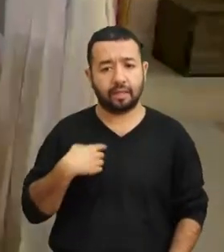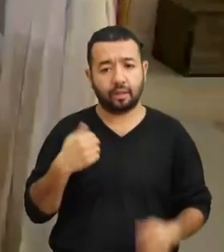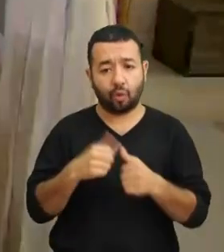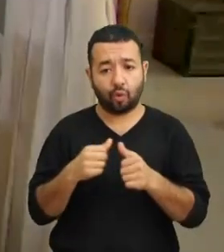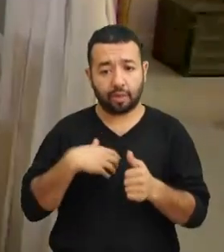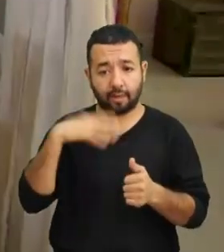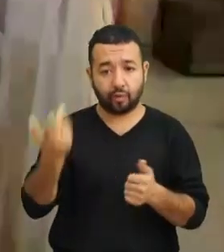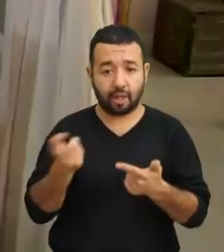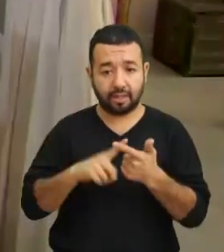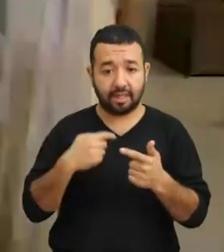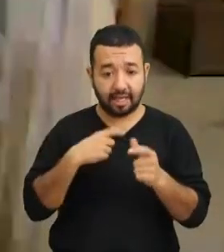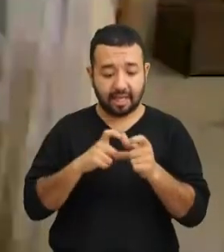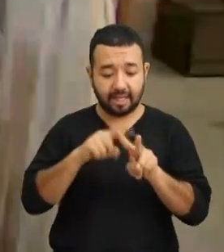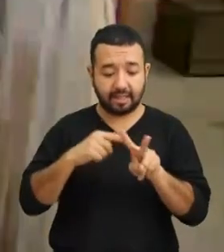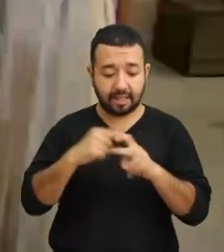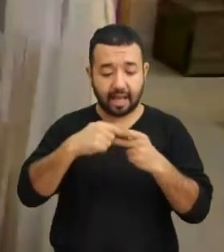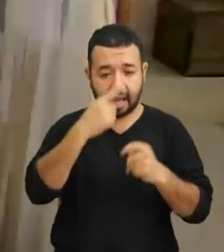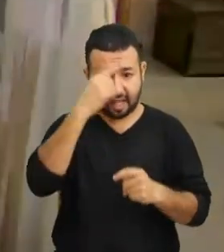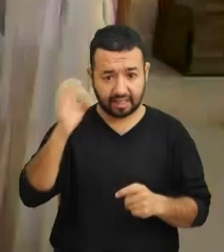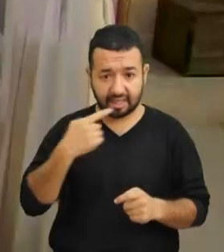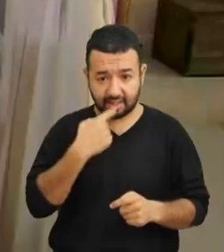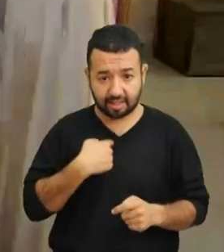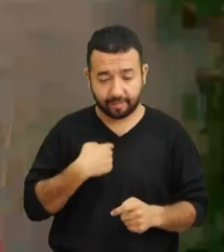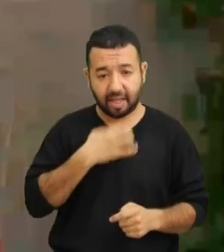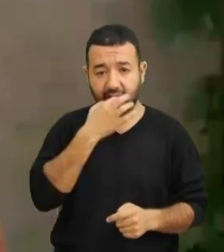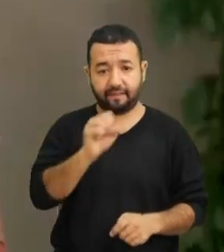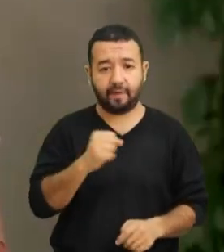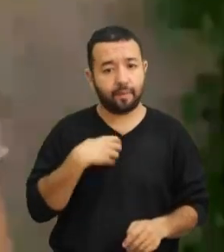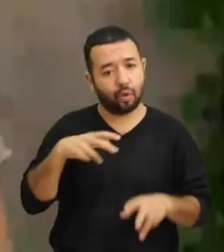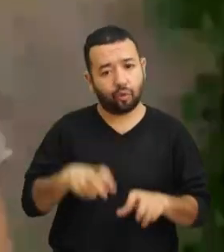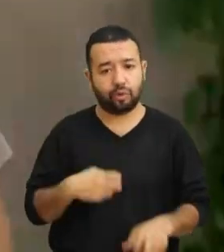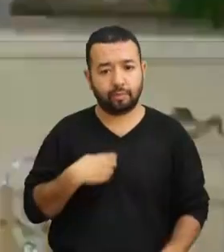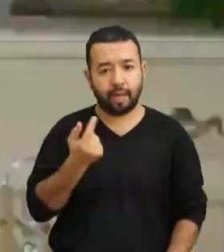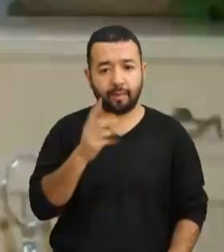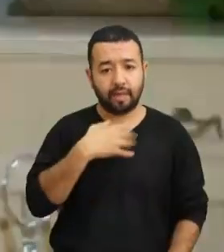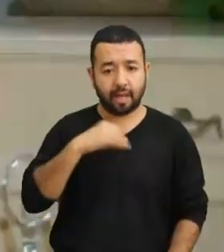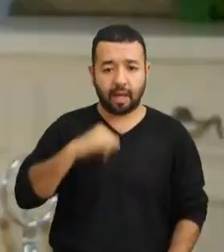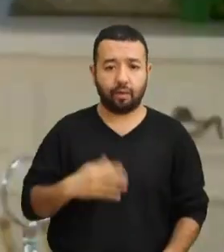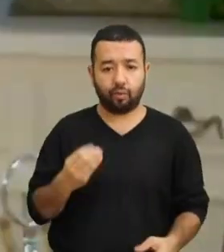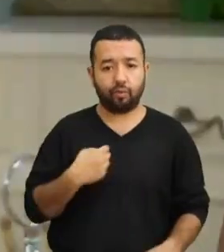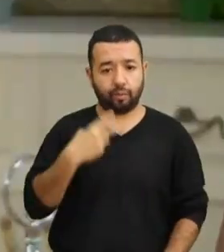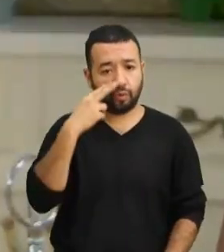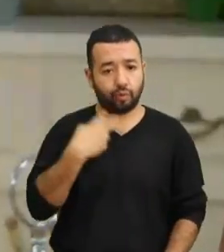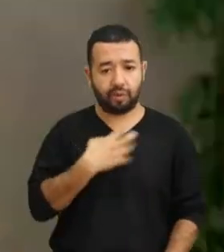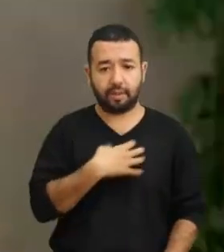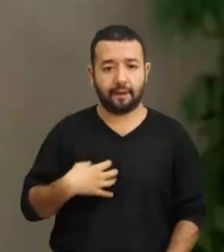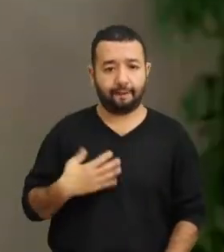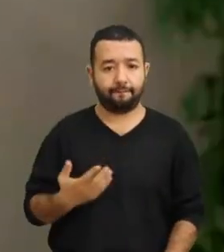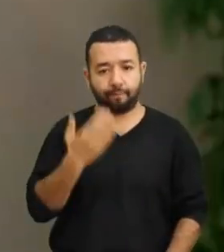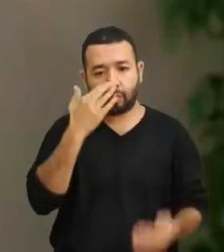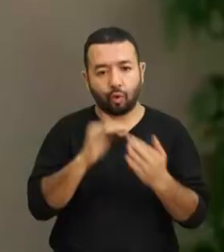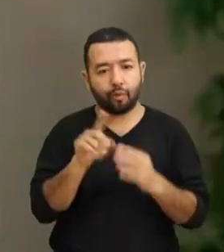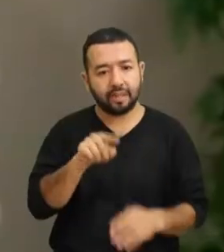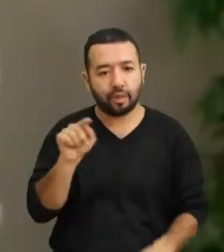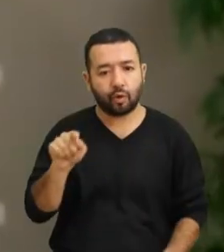kocamdan sonra bana da sakar ve talihsiz denmelerine izin veremeyeceğim ve oturacağım. Birazdan ne kadar haklı olduğumu göreceksin anneşkocuğum. Uyma sen